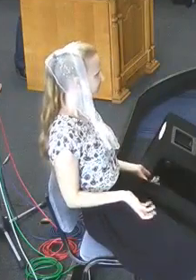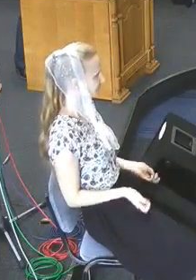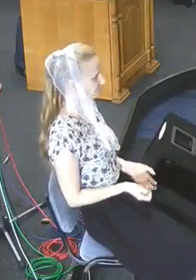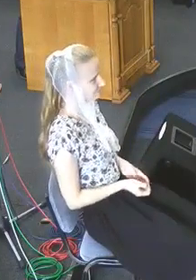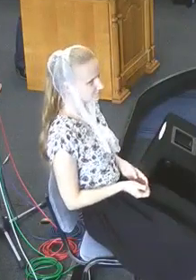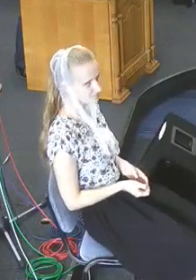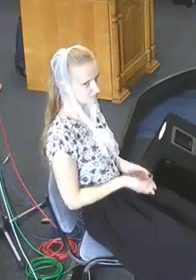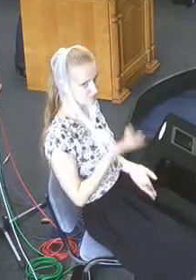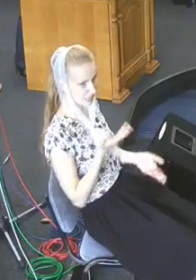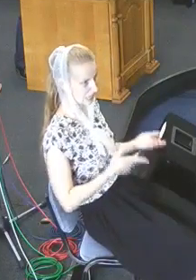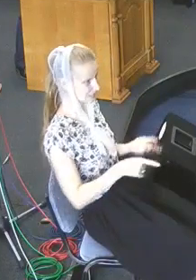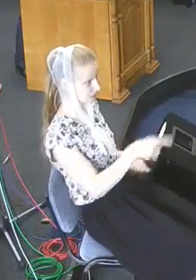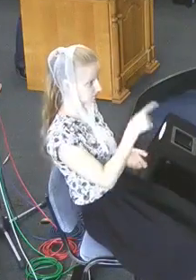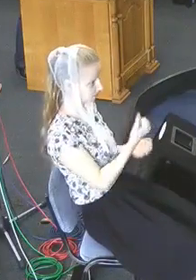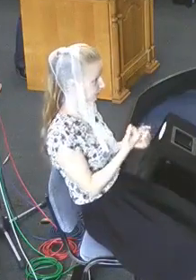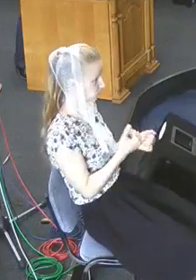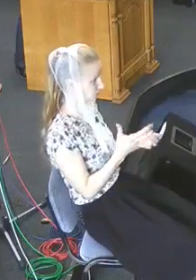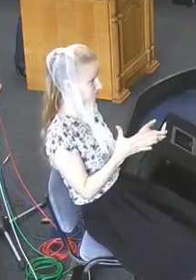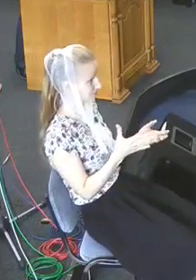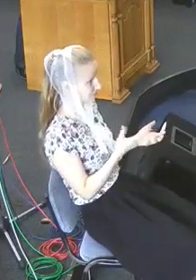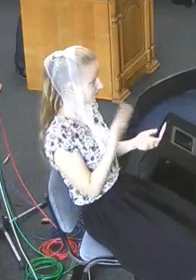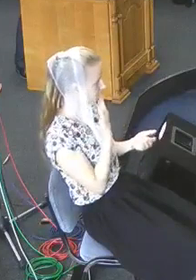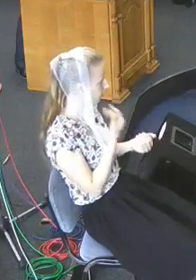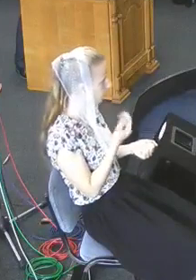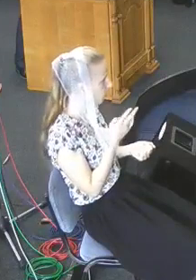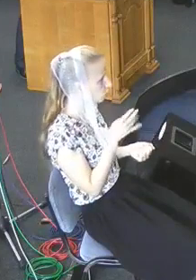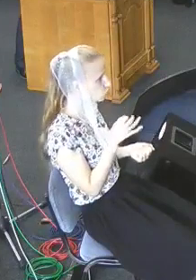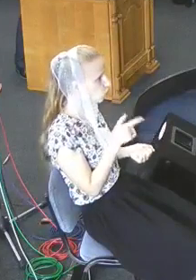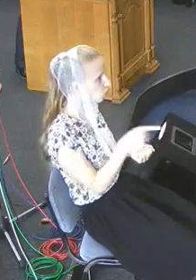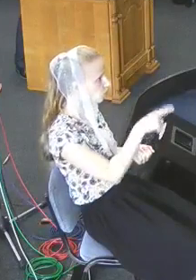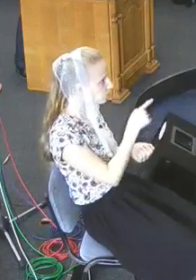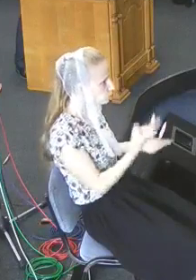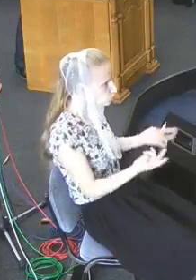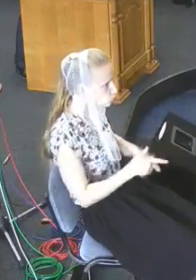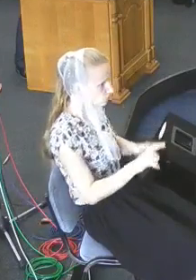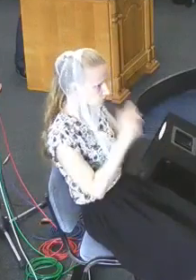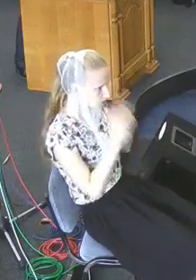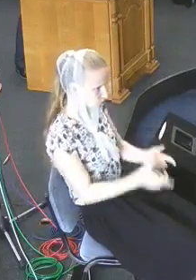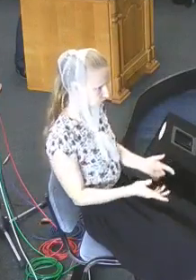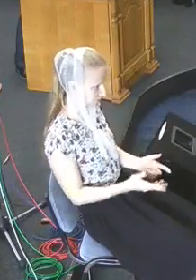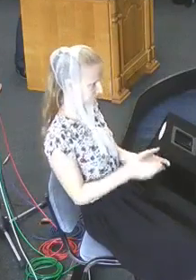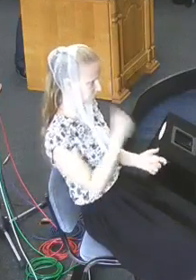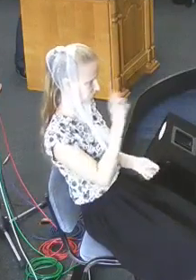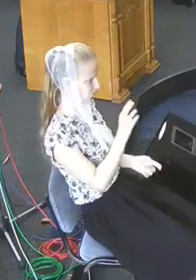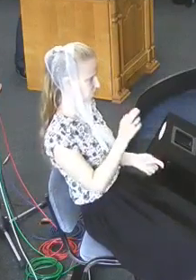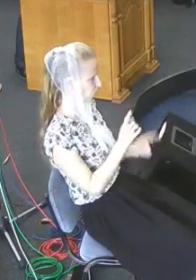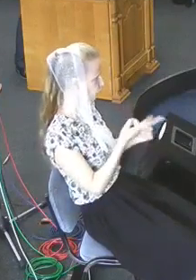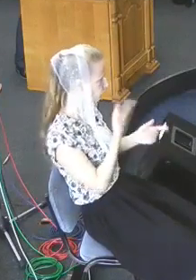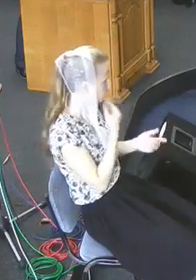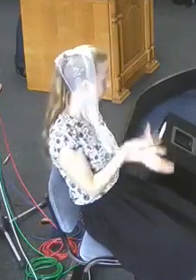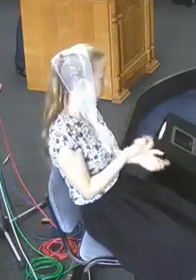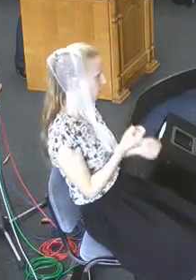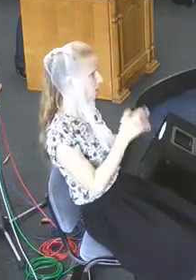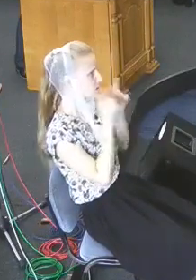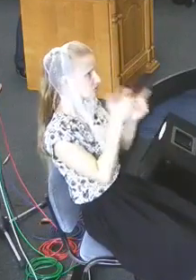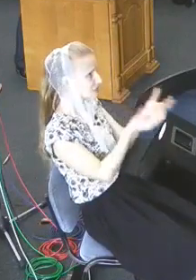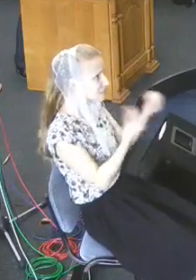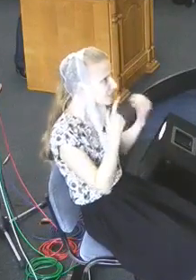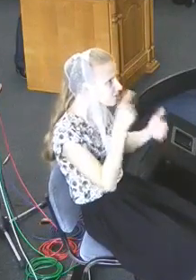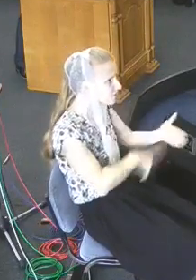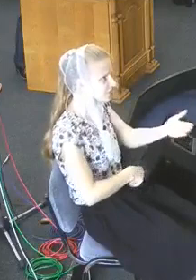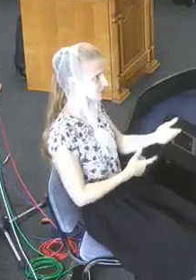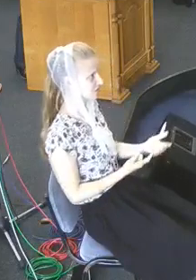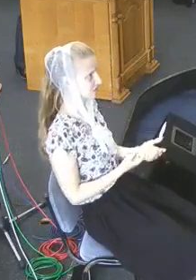Якщо ми сьогодні цього не маємо, то разом з тим, чому ми не кричимо до Бога: Господи, дай нам вірити. Адже